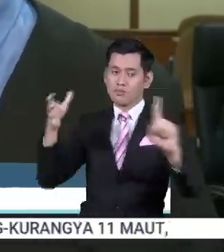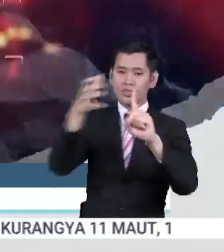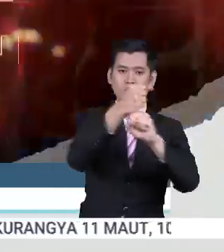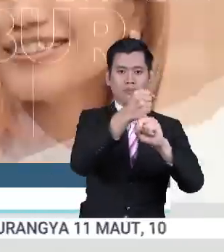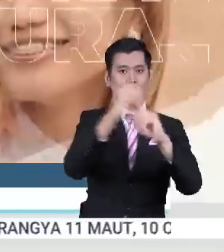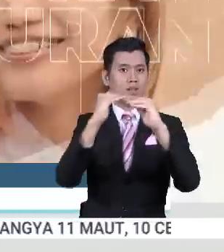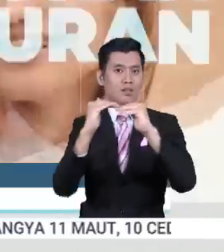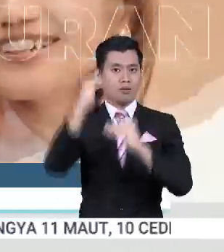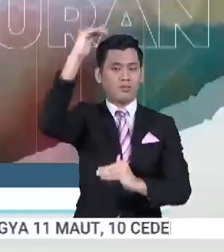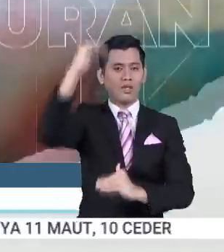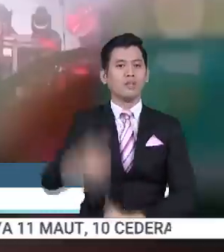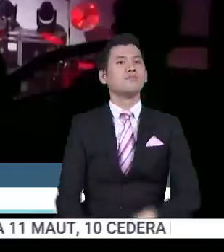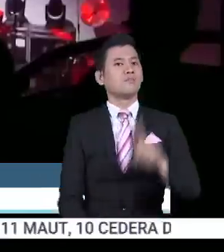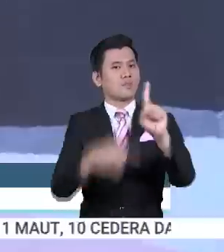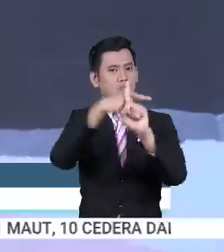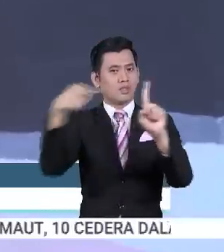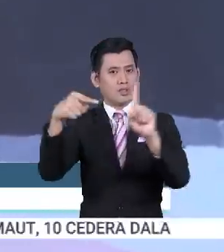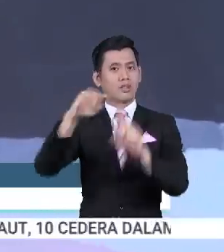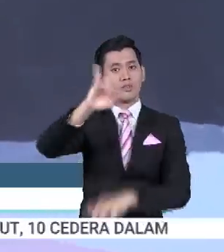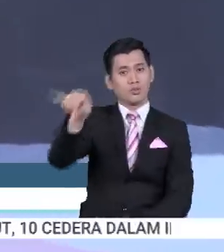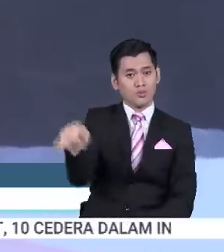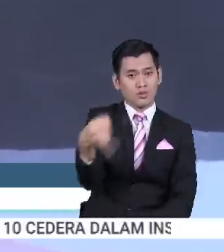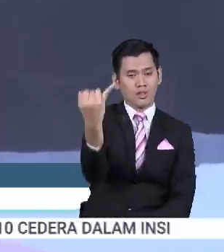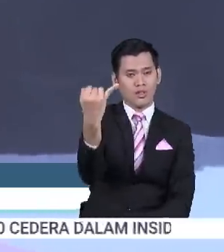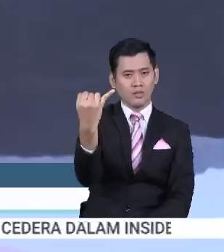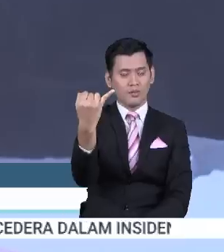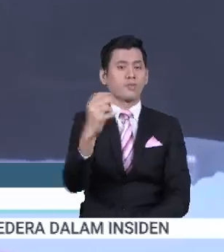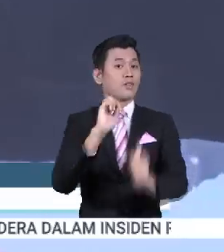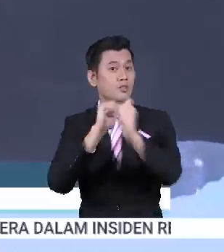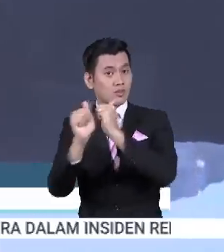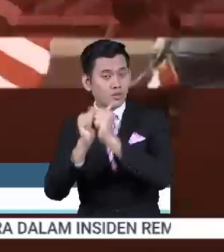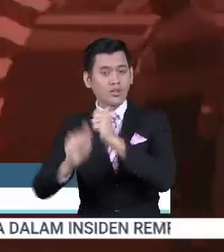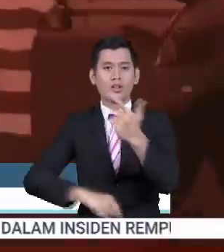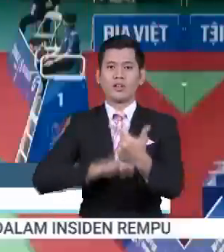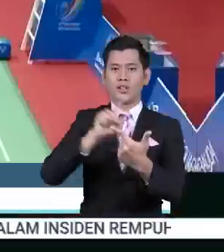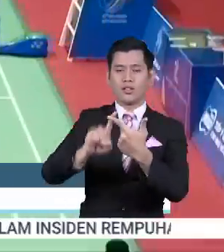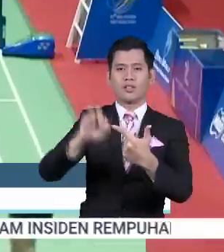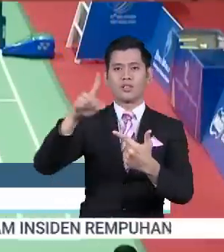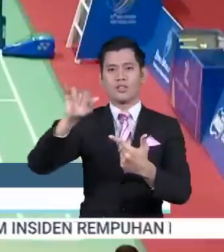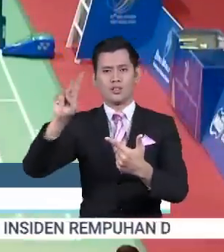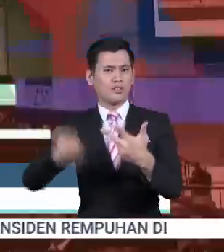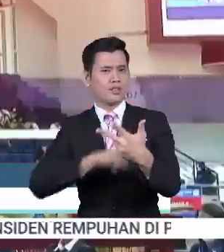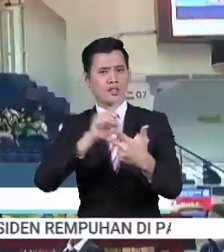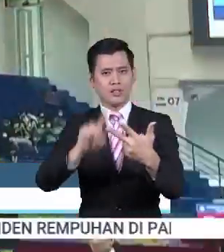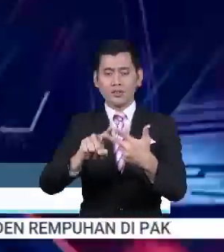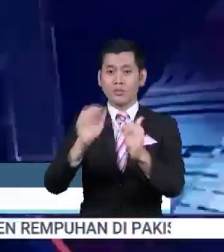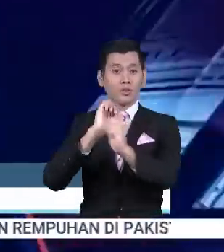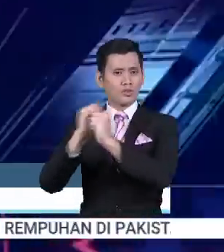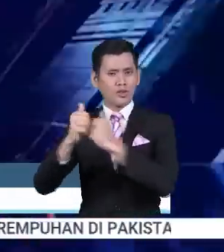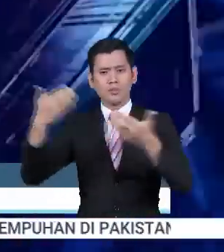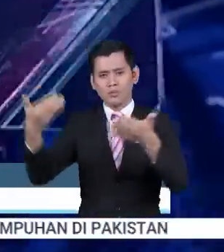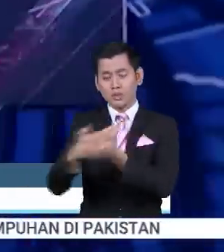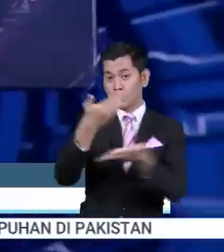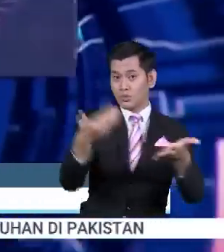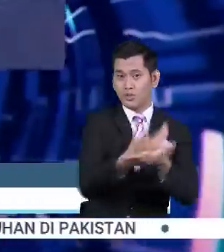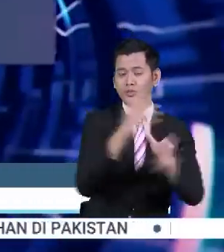500,000. Fokus hiburan dan sukan tanah air, segmen H-Click dan Stadium RTM juga antara pembaharuan